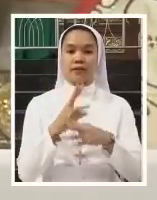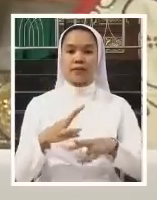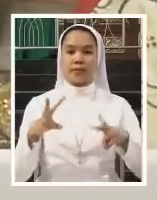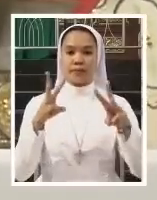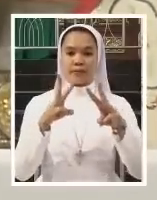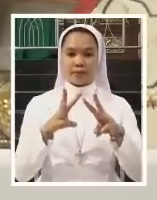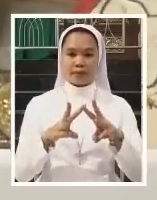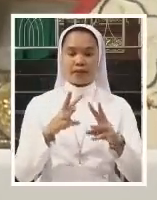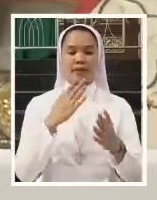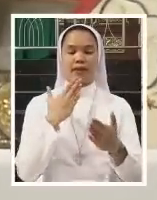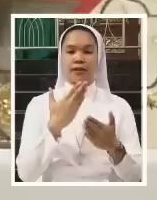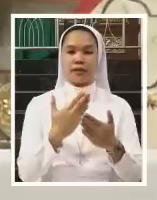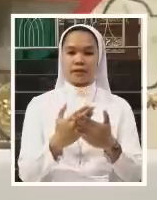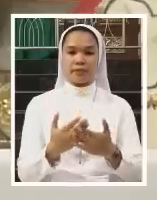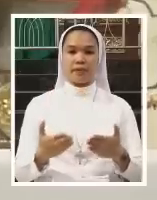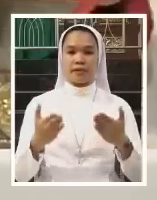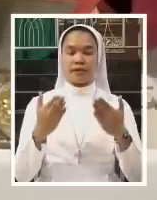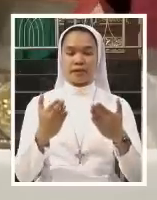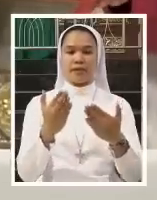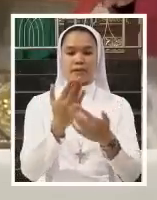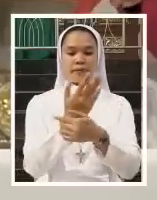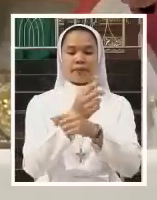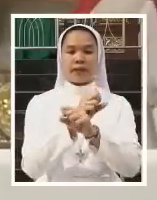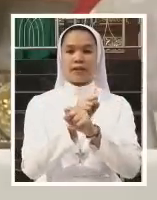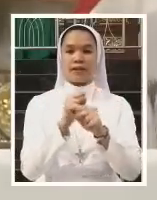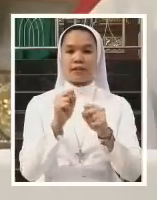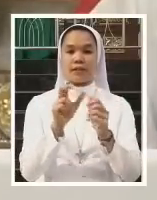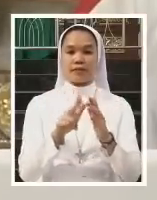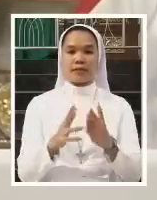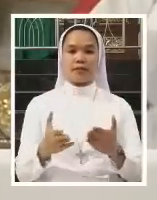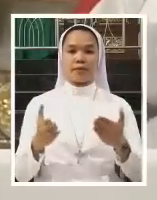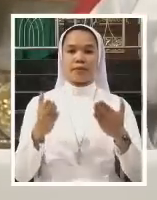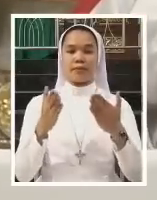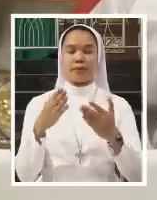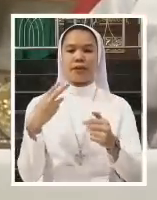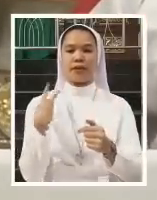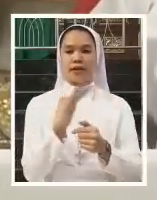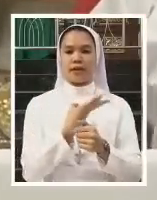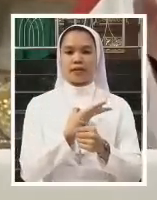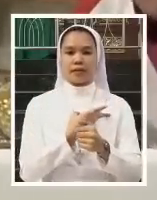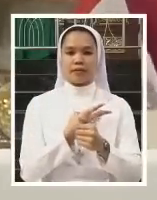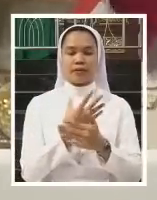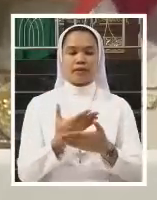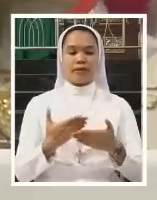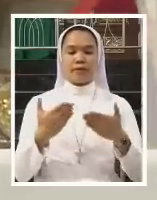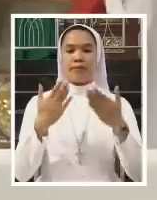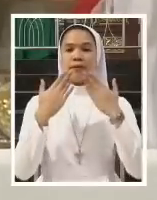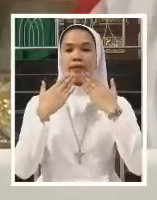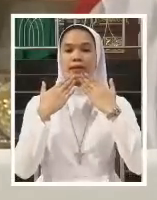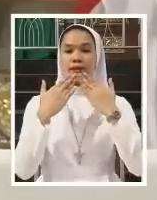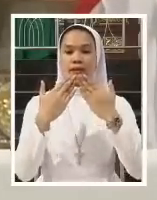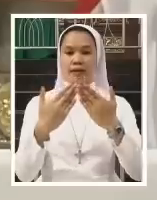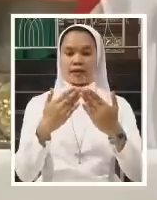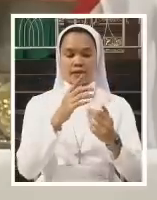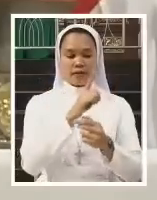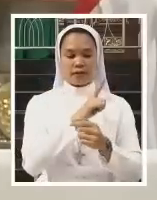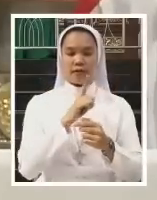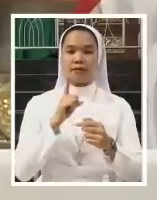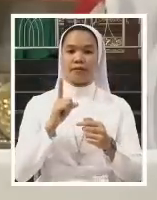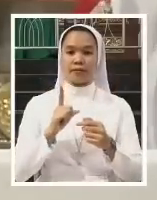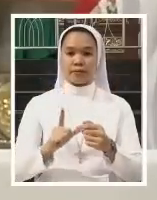dapat, matanos asin nakaliligtas, na danay asin minsan sa en, magpasalamat kami sa